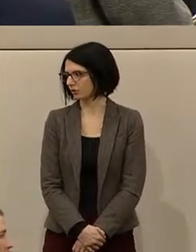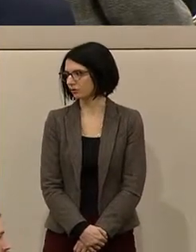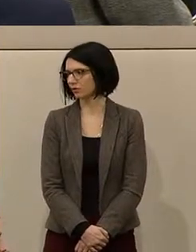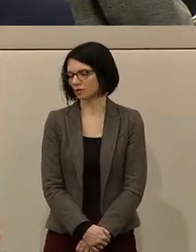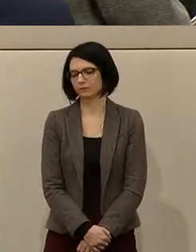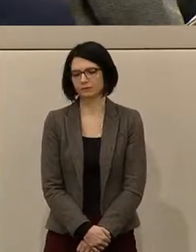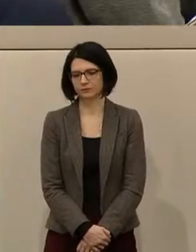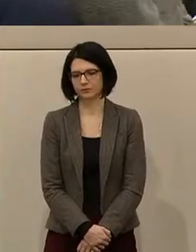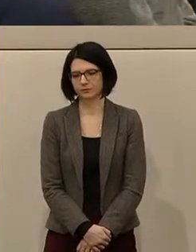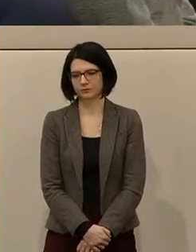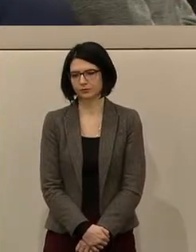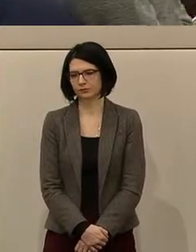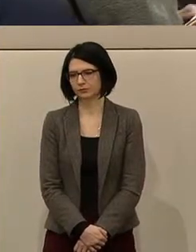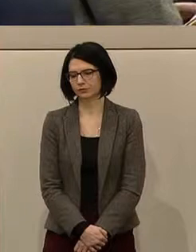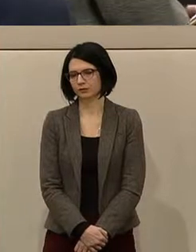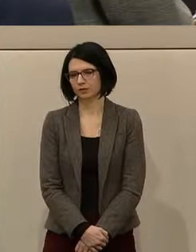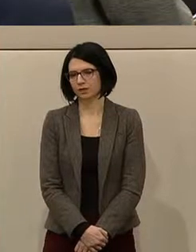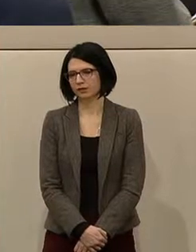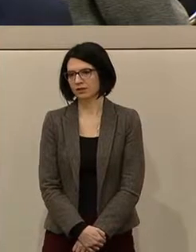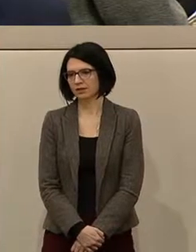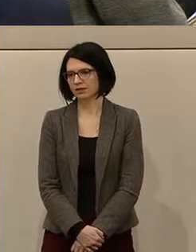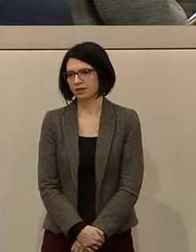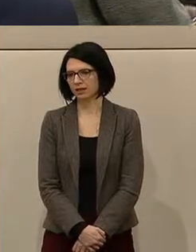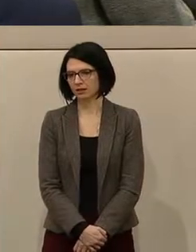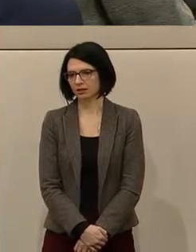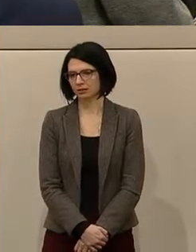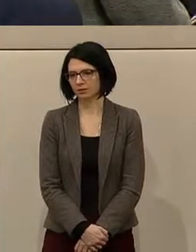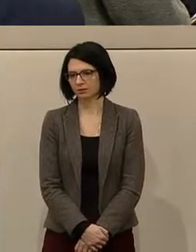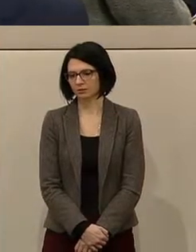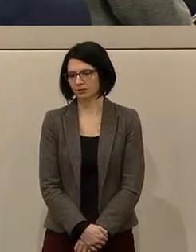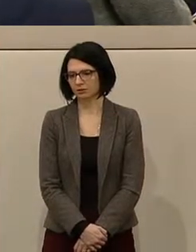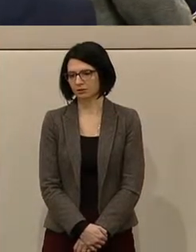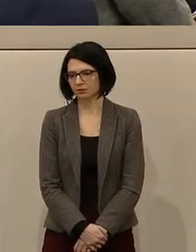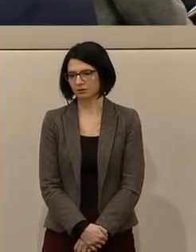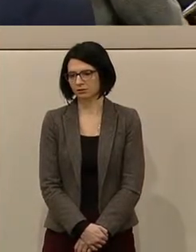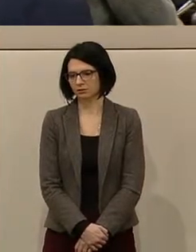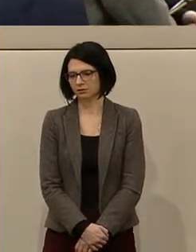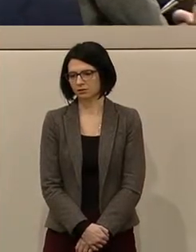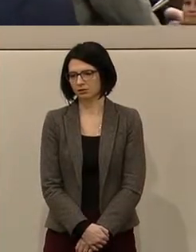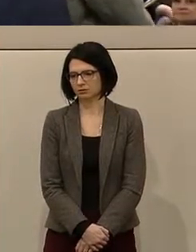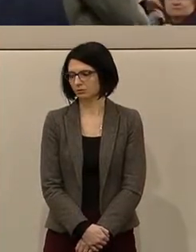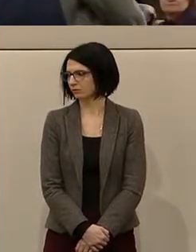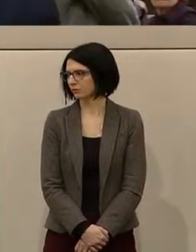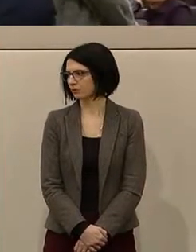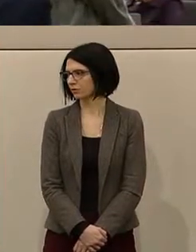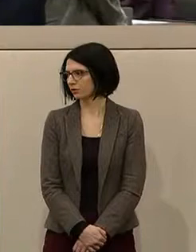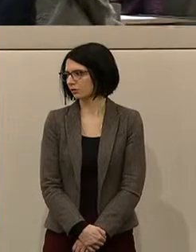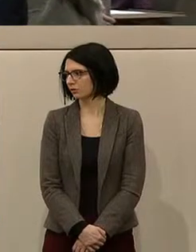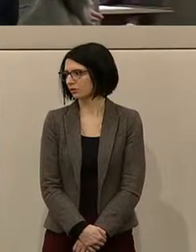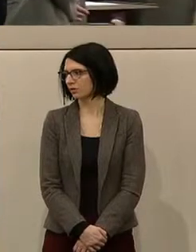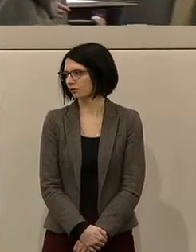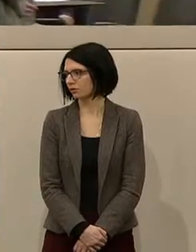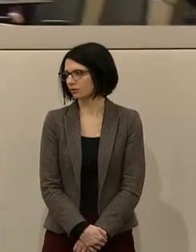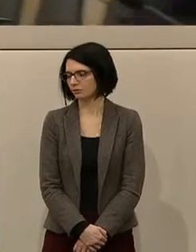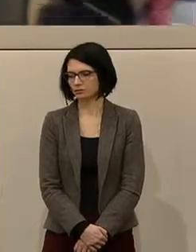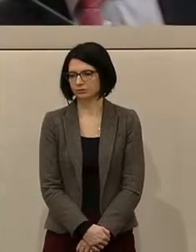Diese jetzt unterbrochene Fragestunde mit Bundeskanzler Sebastian Kurz wird ungefähr noch eine